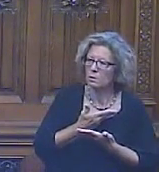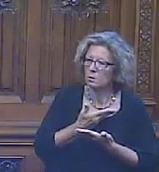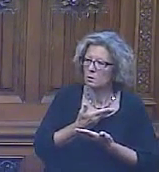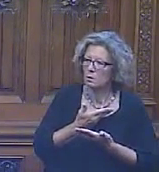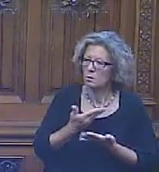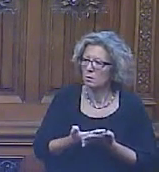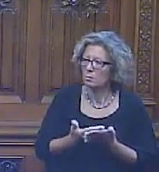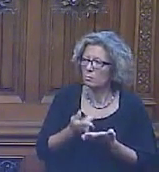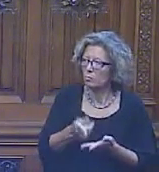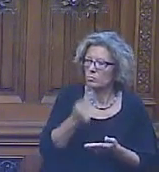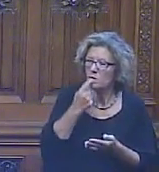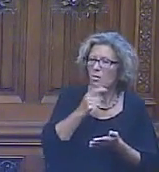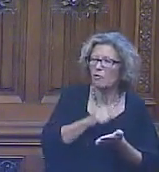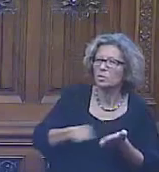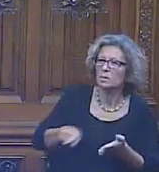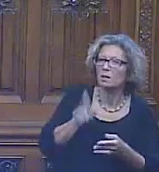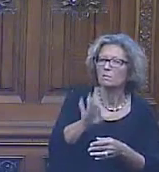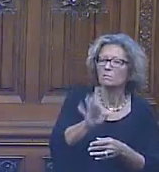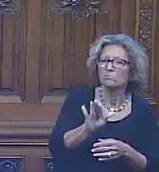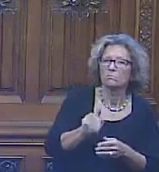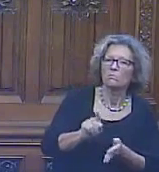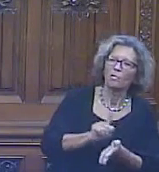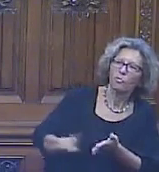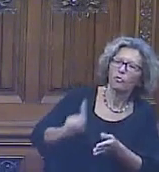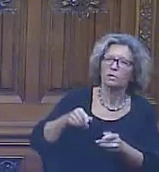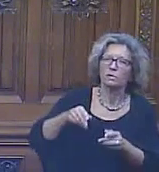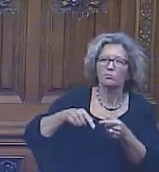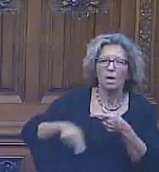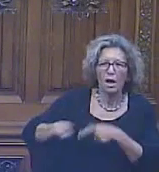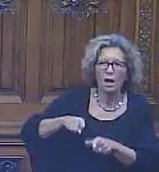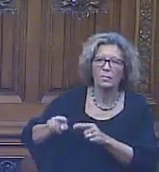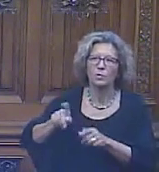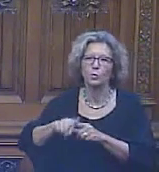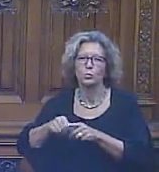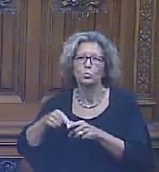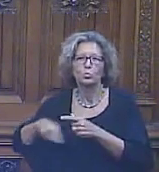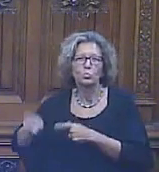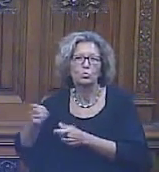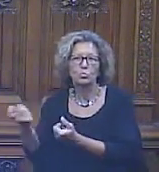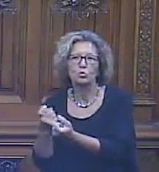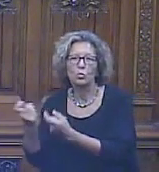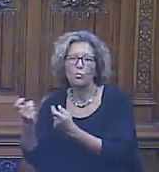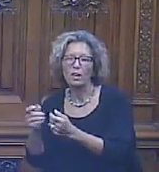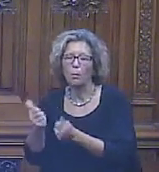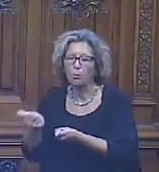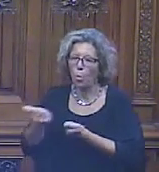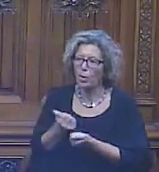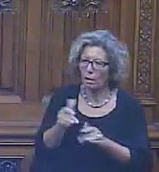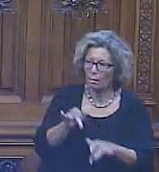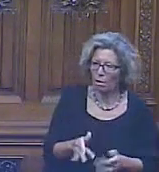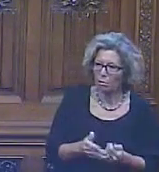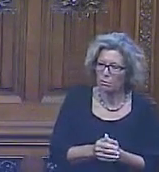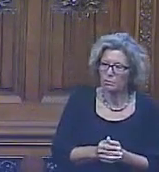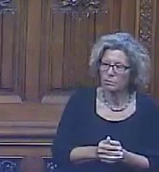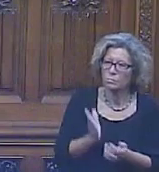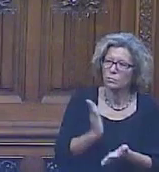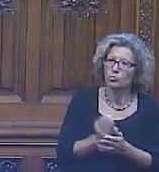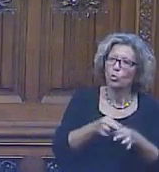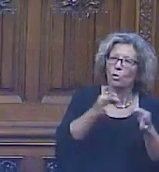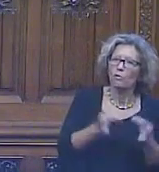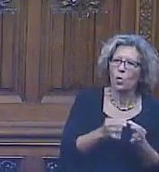bekommen, für das Versagen Ihrer verfehlten Einwanderungs- und Zuwanderungspolitik. Denn seit Wochen und